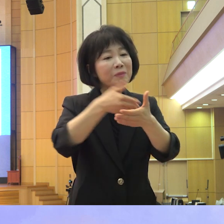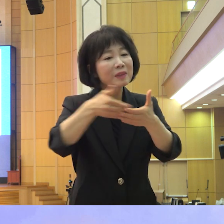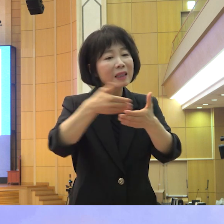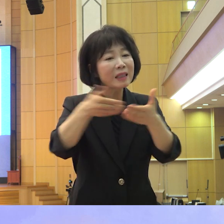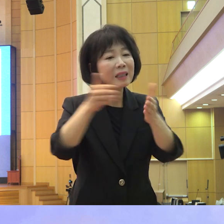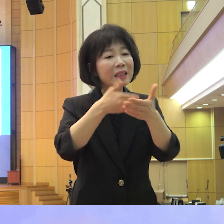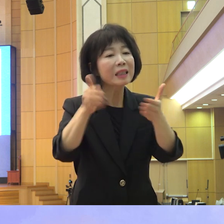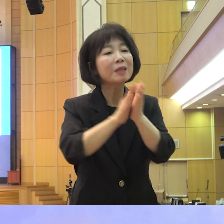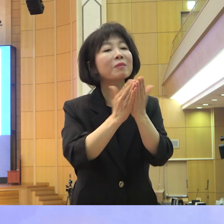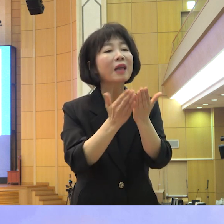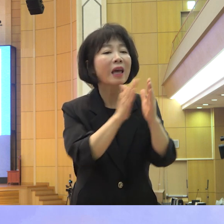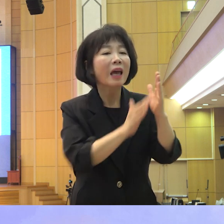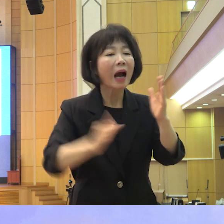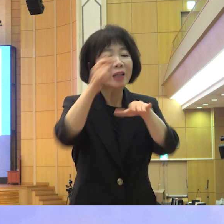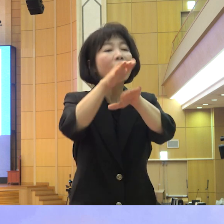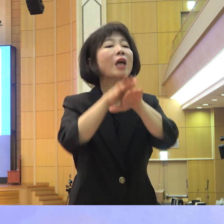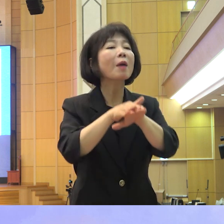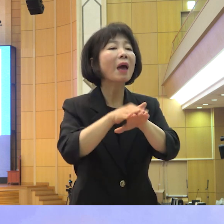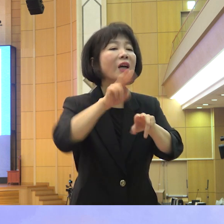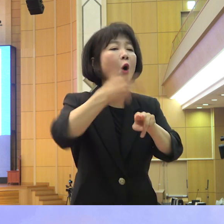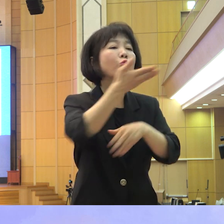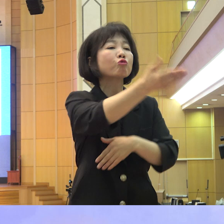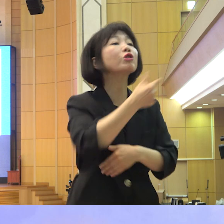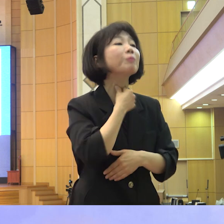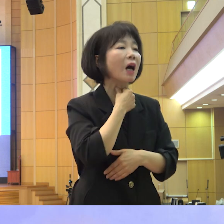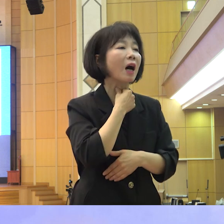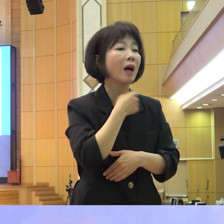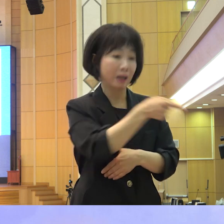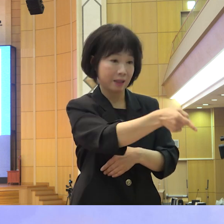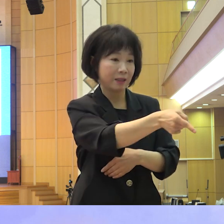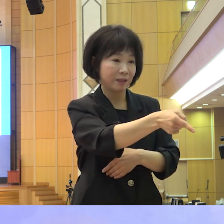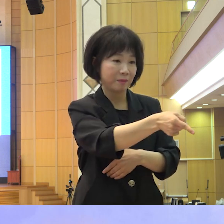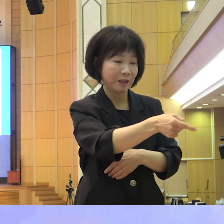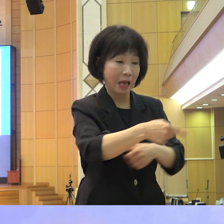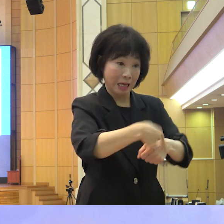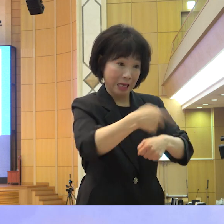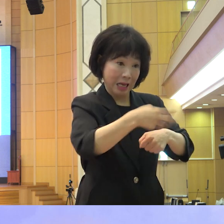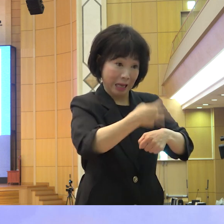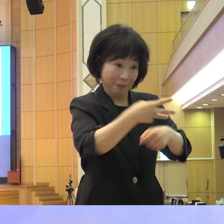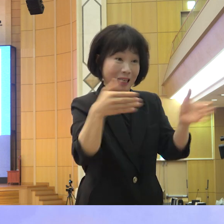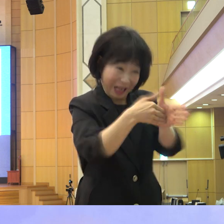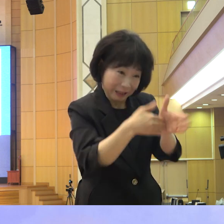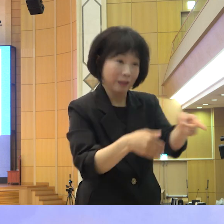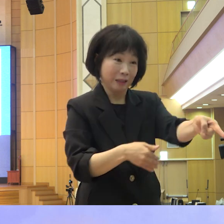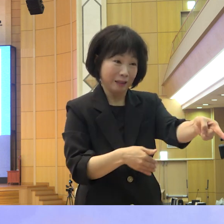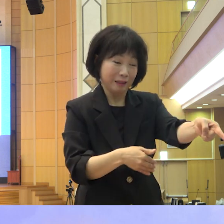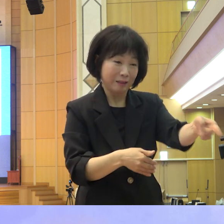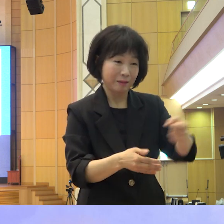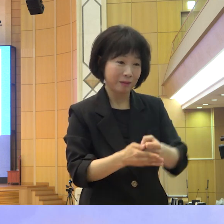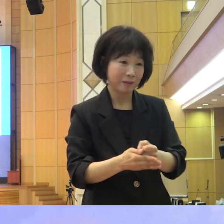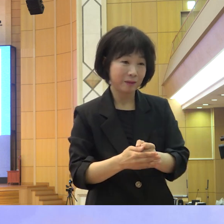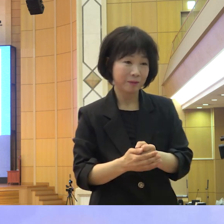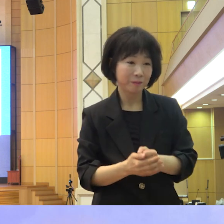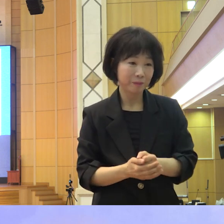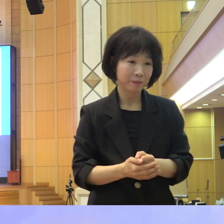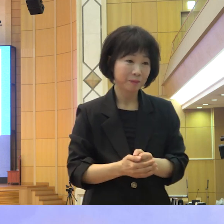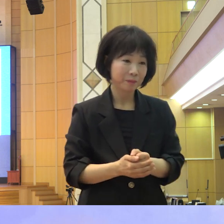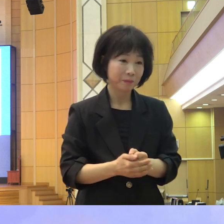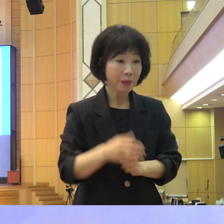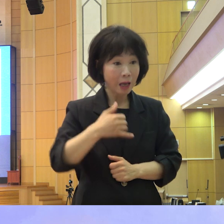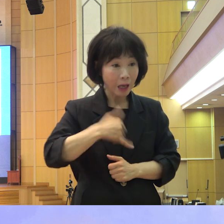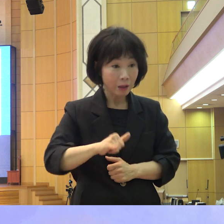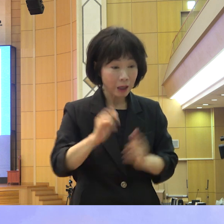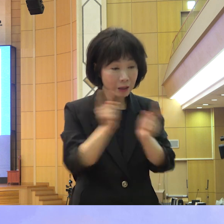요 책을 선물로 드립니다. 여기 보면 부모님들이나 우리 어린아이들도 충분히